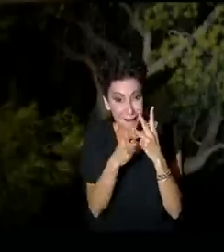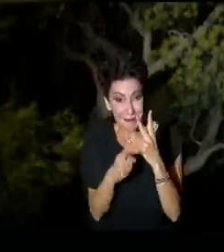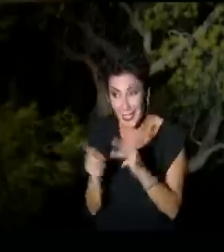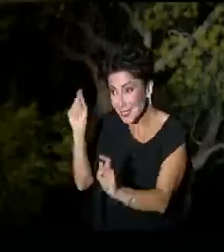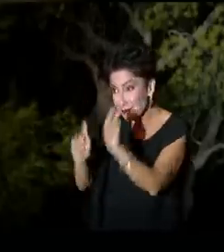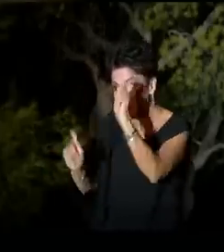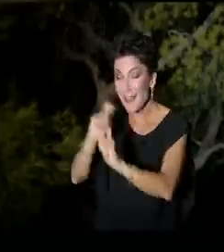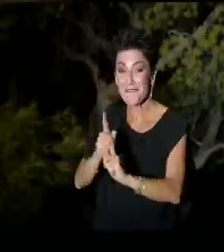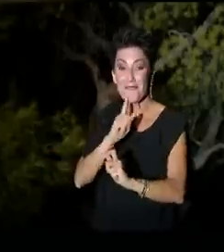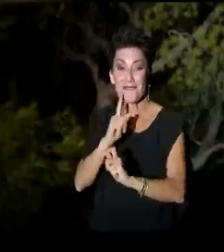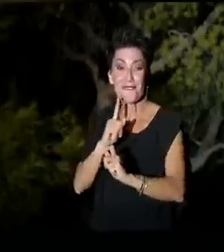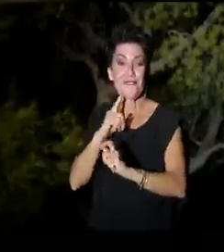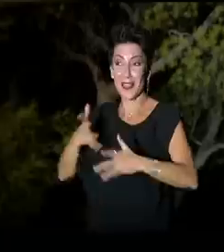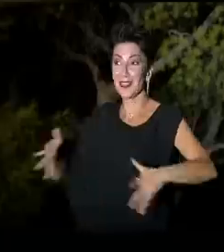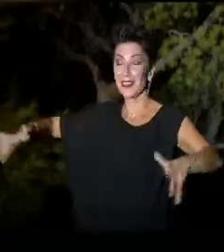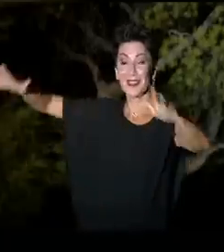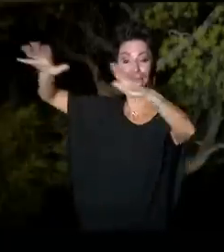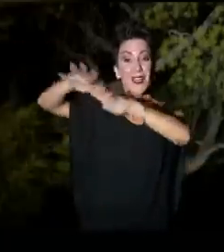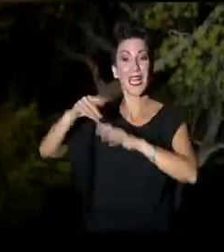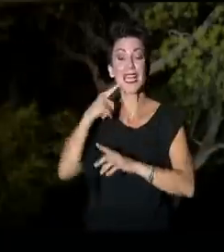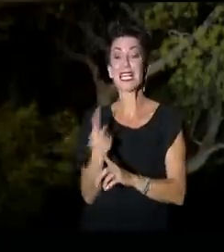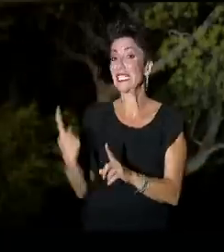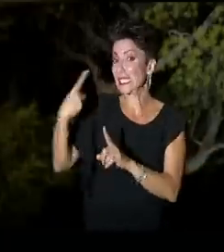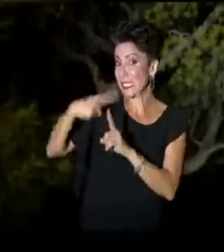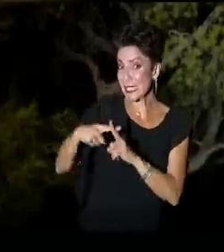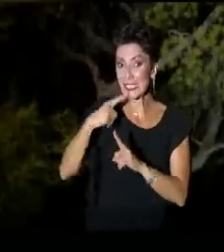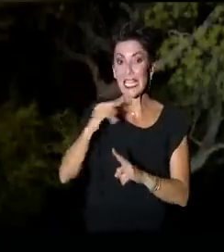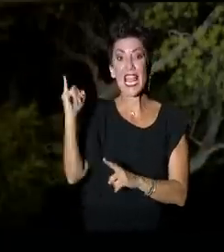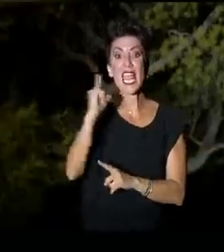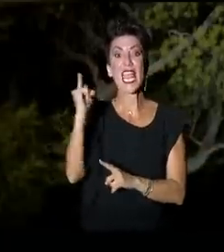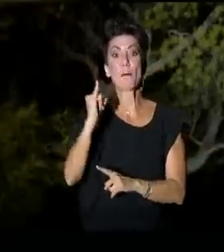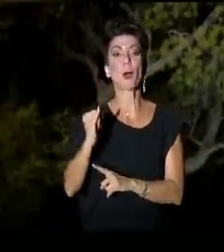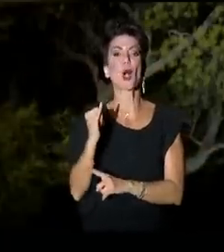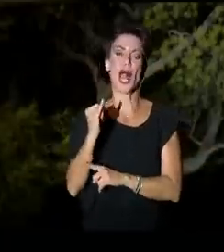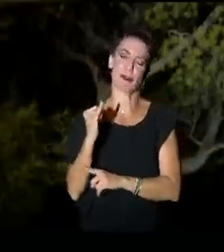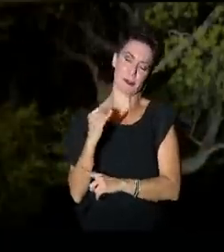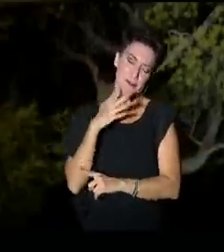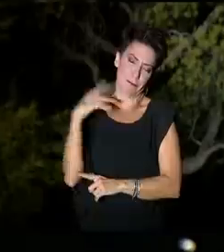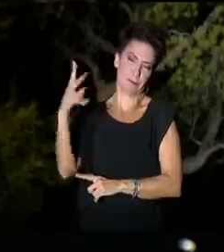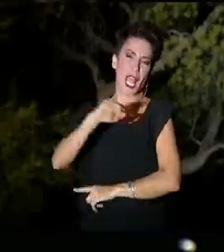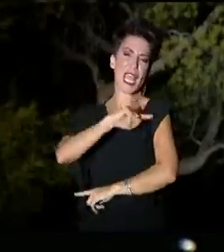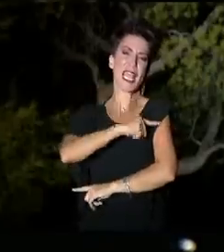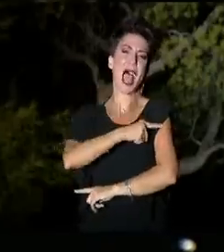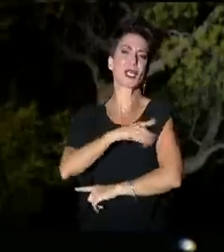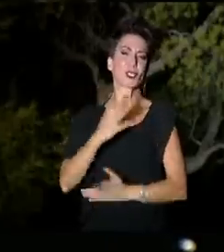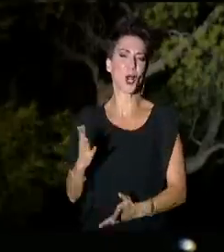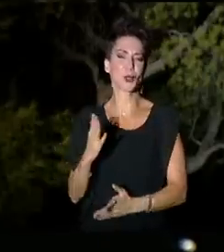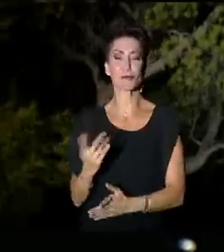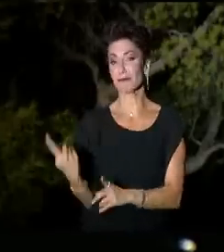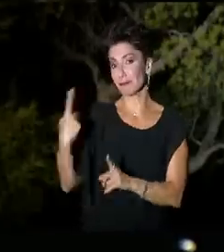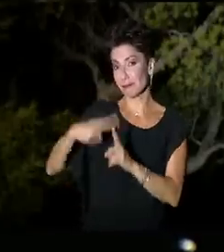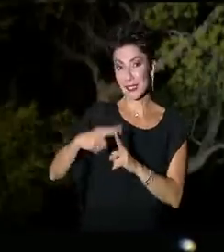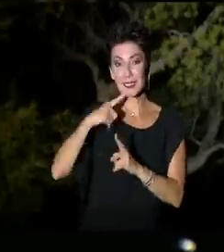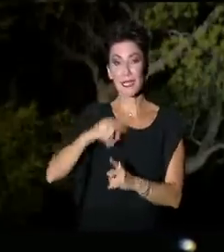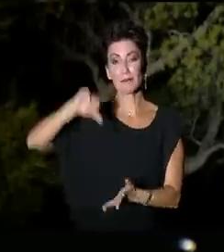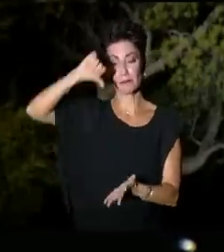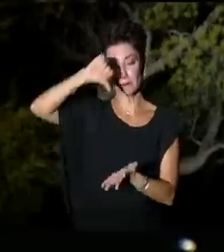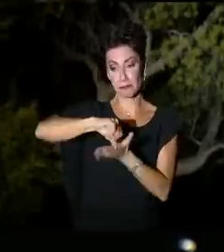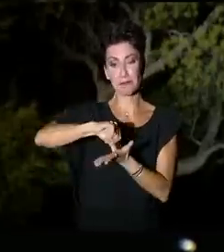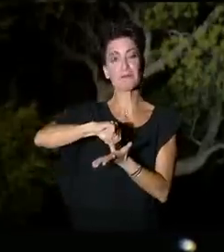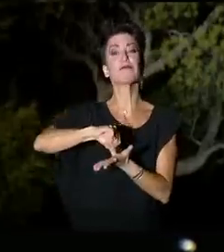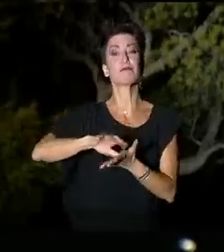Ιπποκράτη, αλλά και στην πολιτική οξυδέρκεια του Περικλή, στο συνδυασμό δηλαδή της